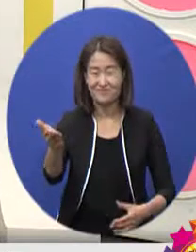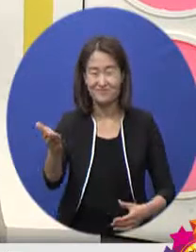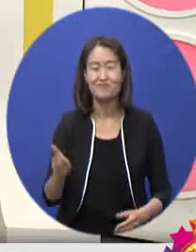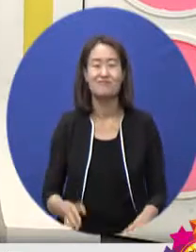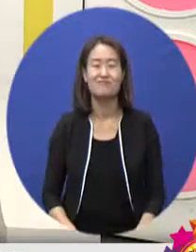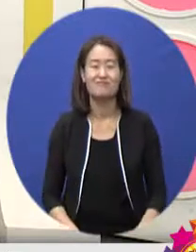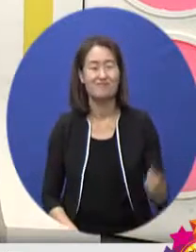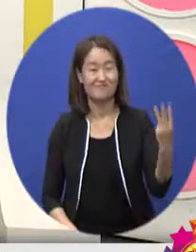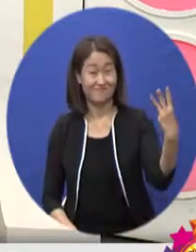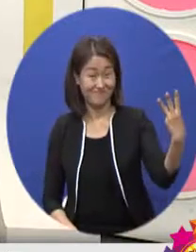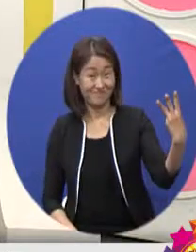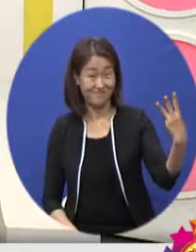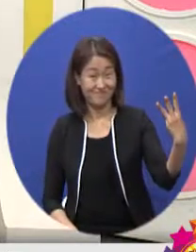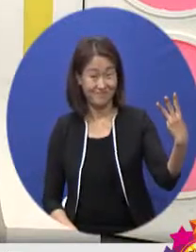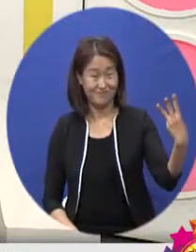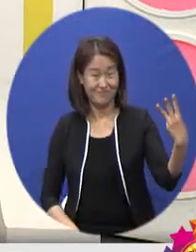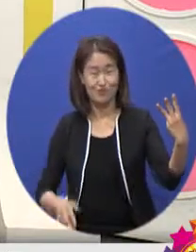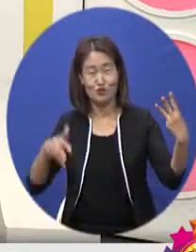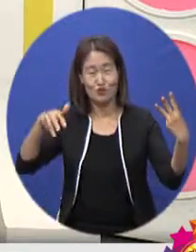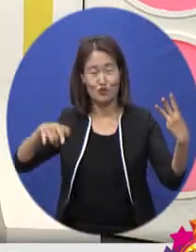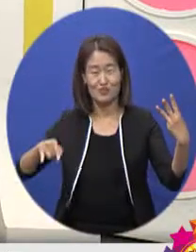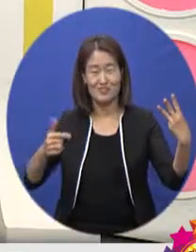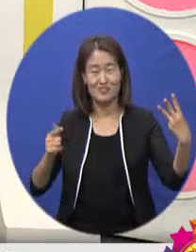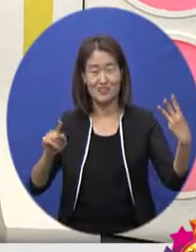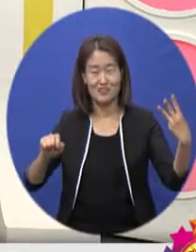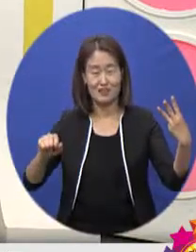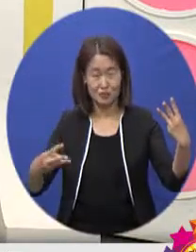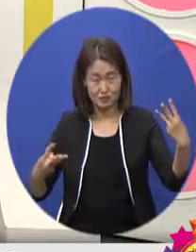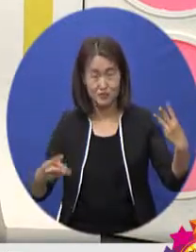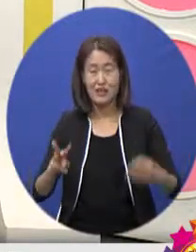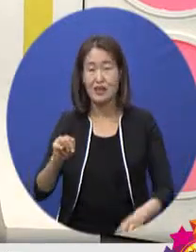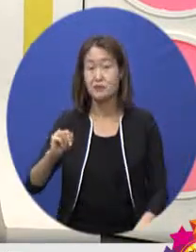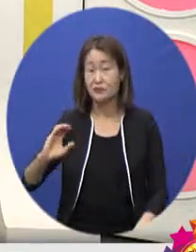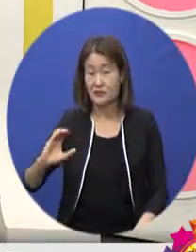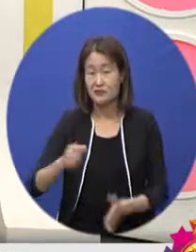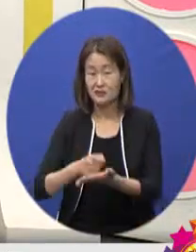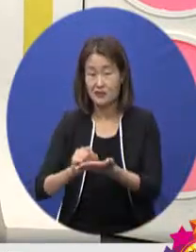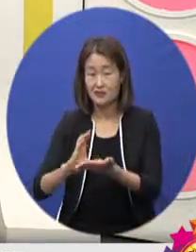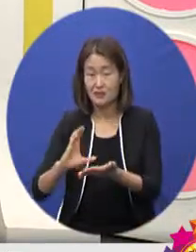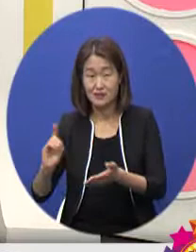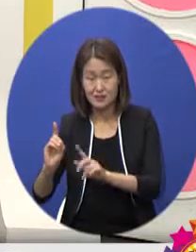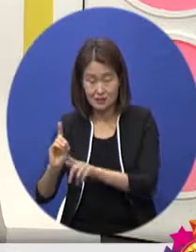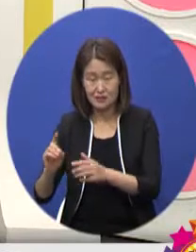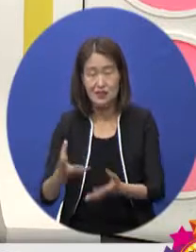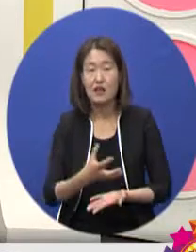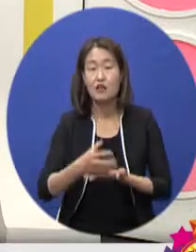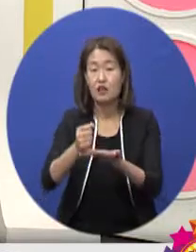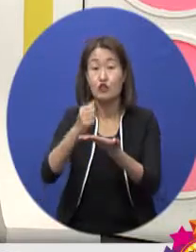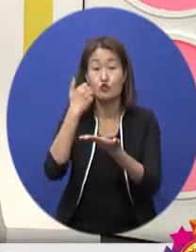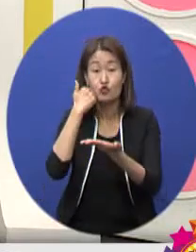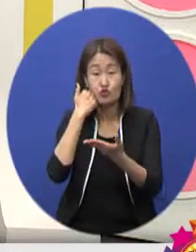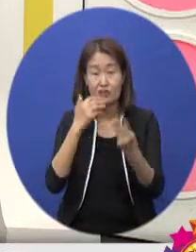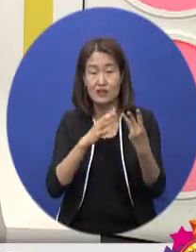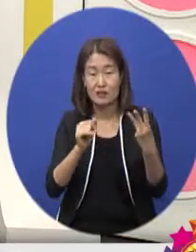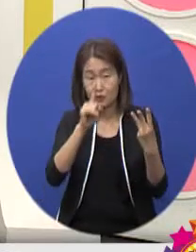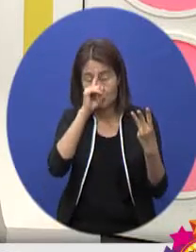정답은 3번 진화물이었습니다. MC들의 사인 CD를 받으실 세 분입니다.